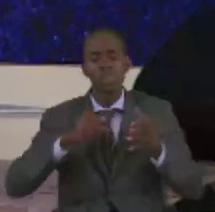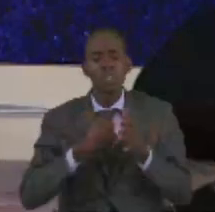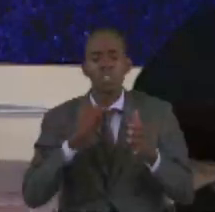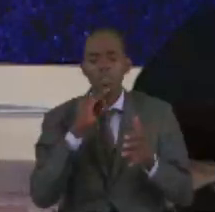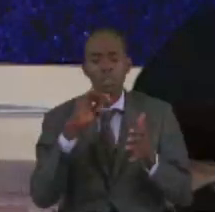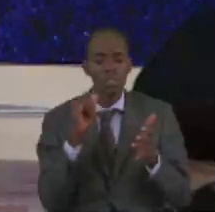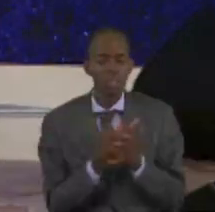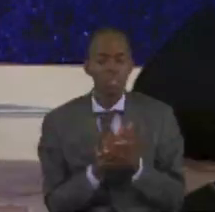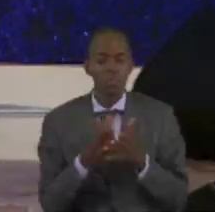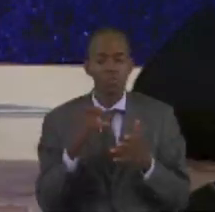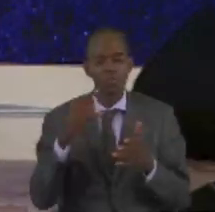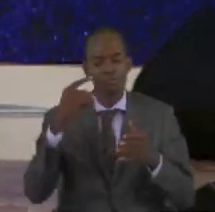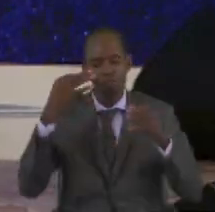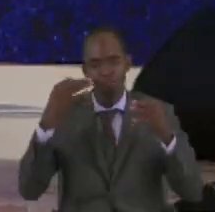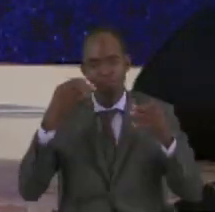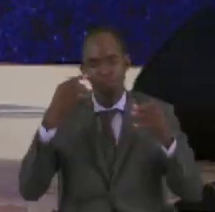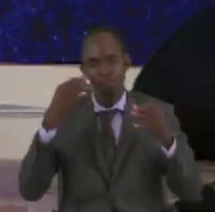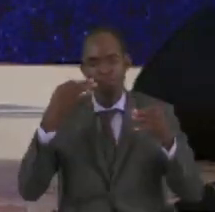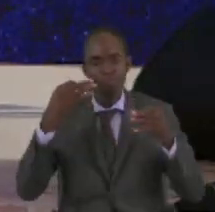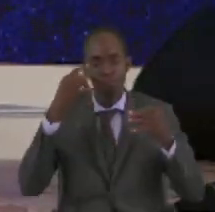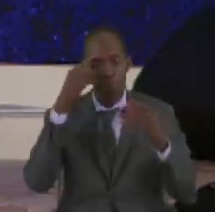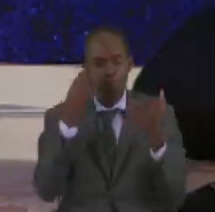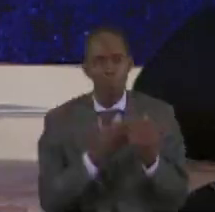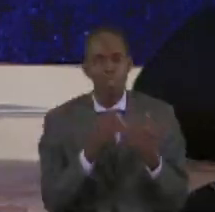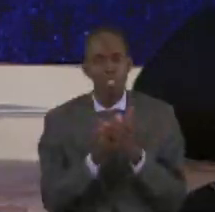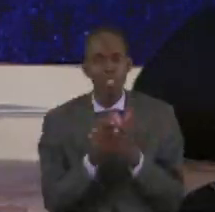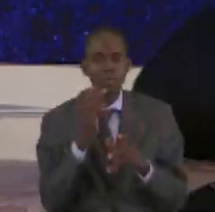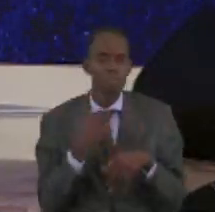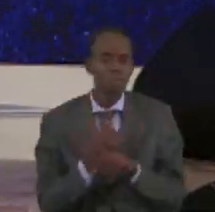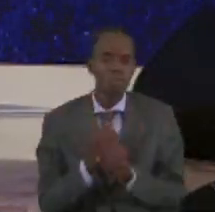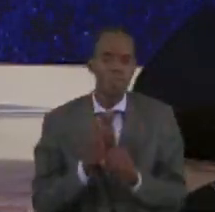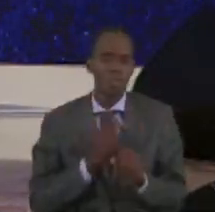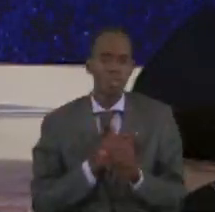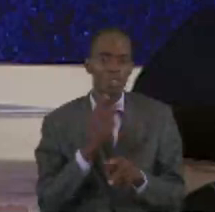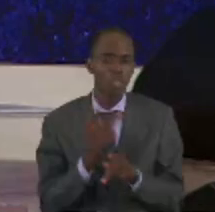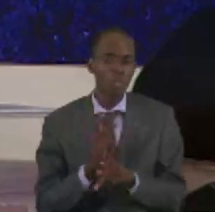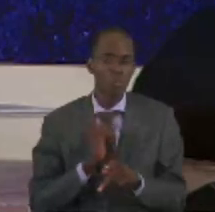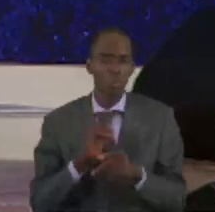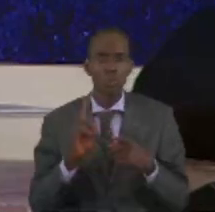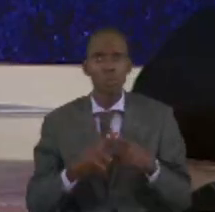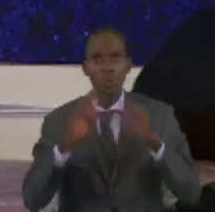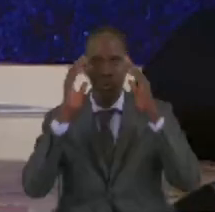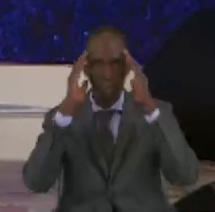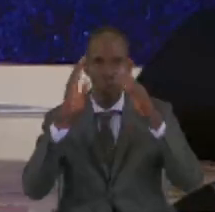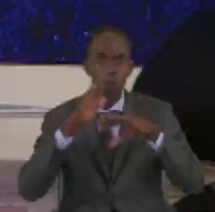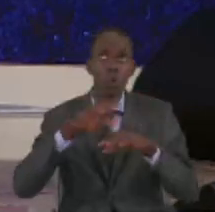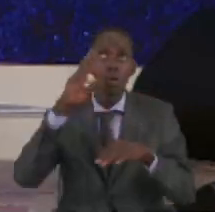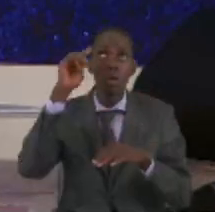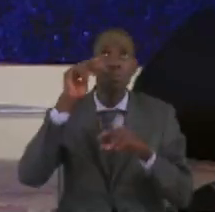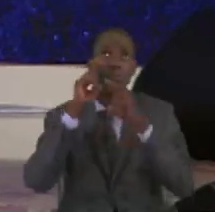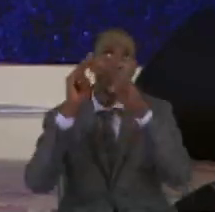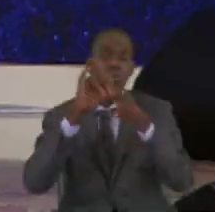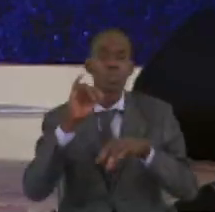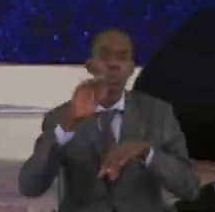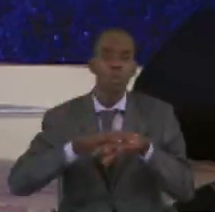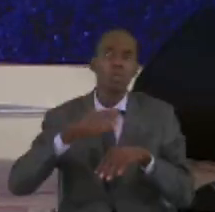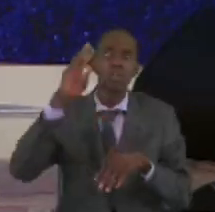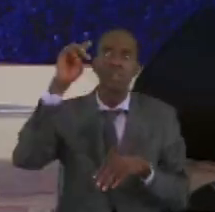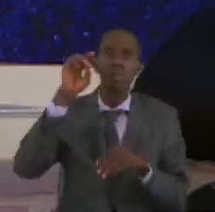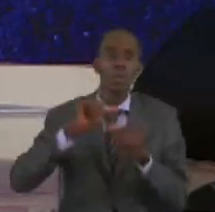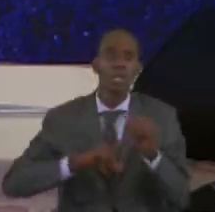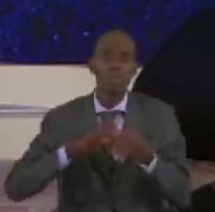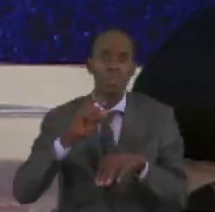avec cette foi-là qui nous pousse, qui nous garde à nous focaliser sur lui,